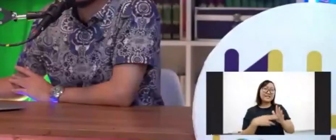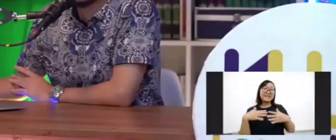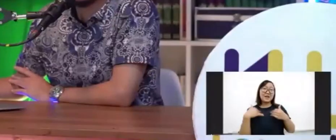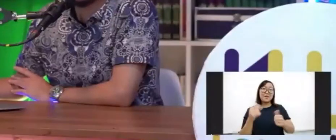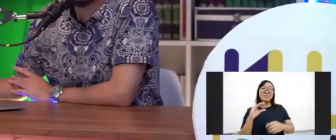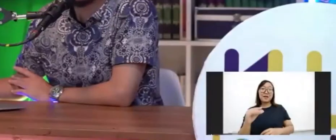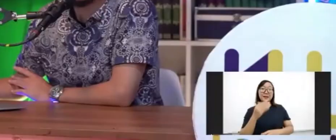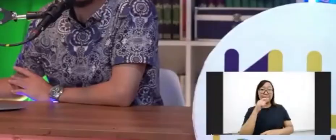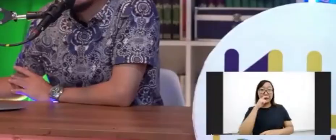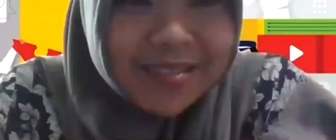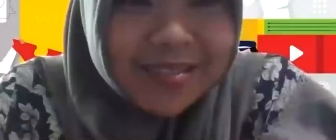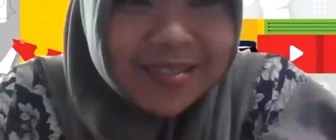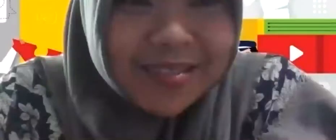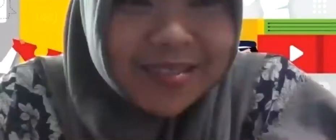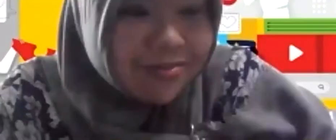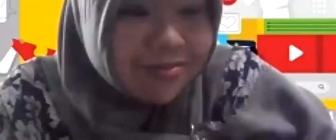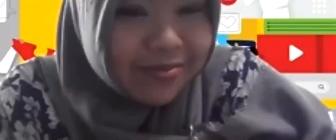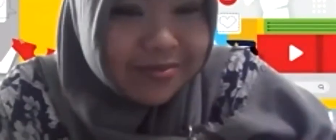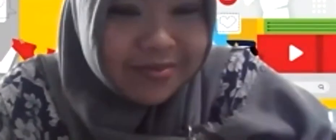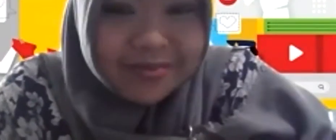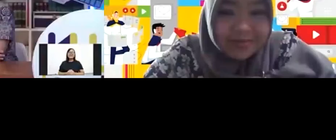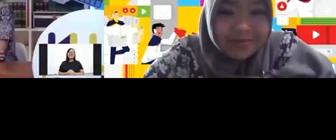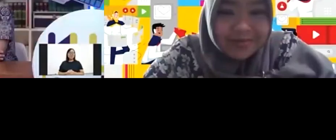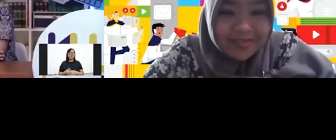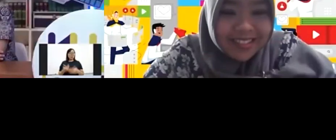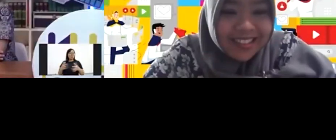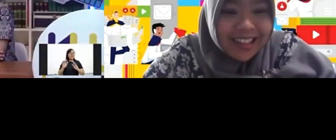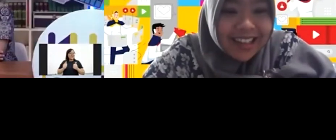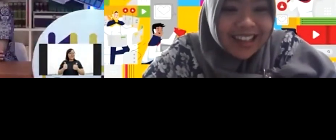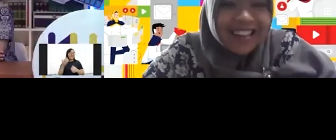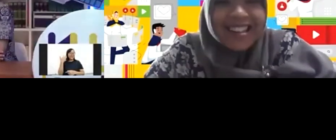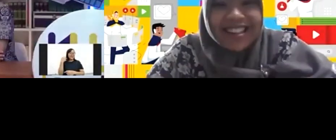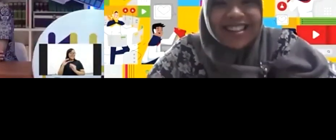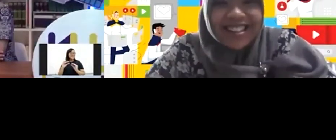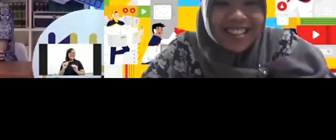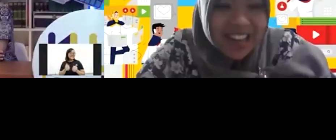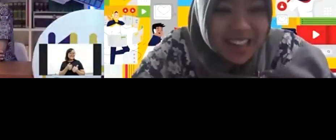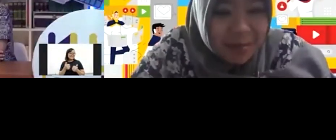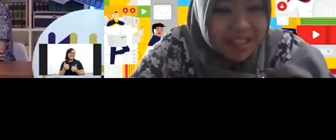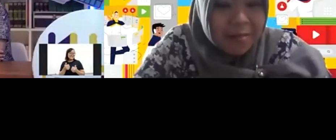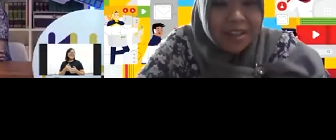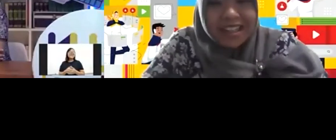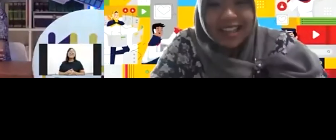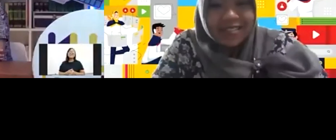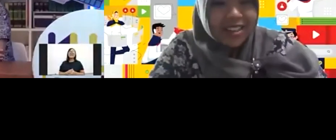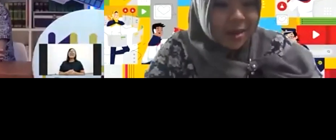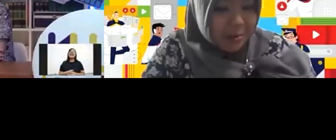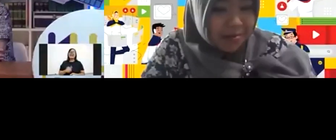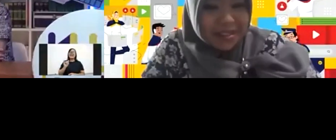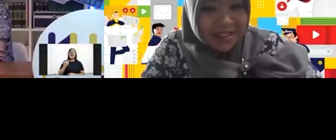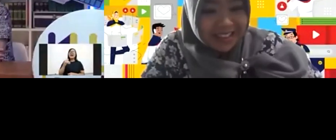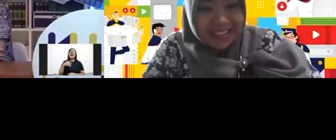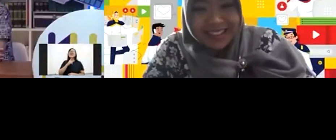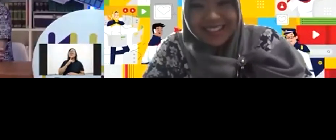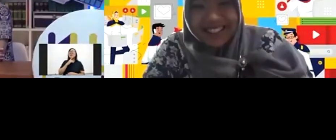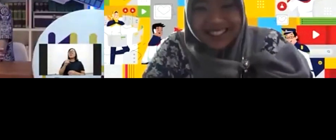ok Hai sudah siap Sejak pagi tadi abadan ya karena kami sambil ini